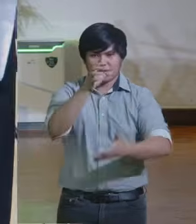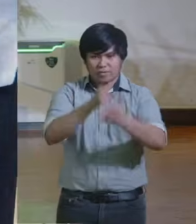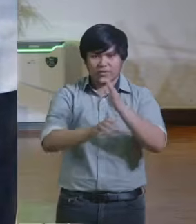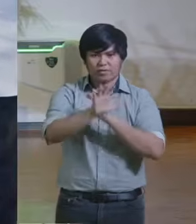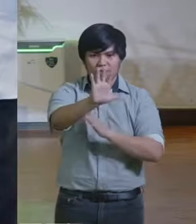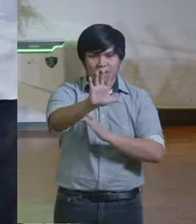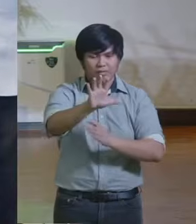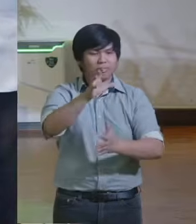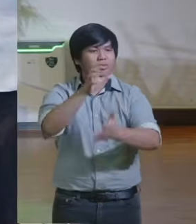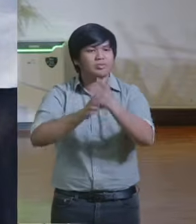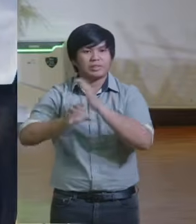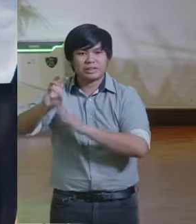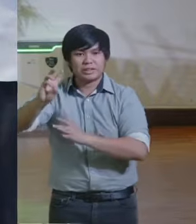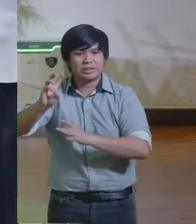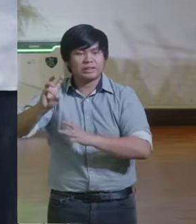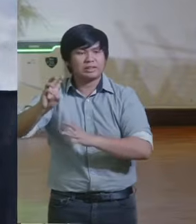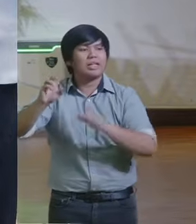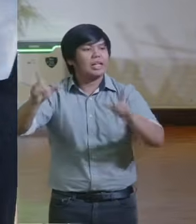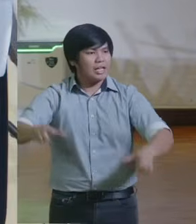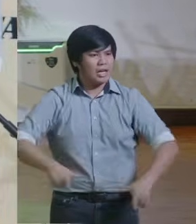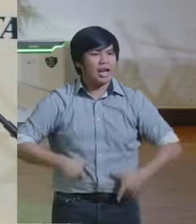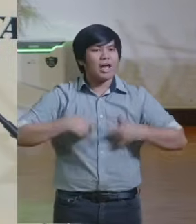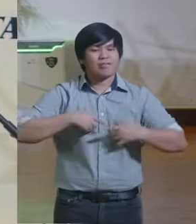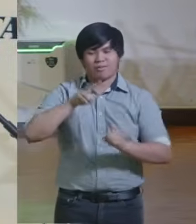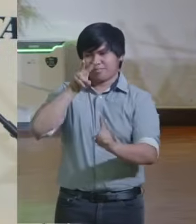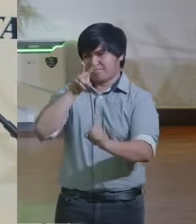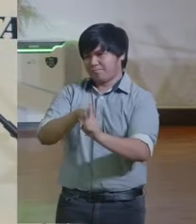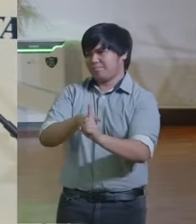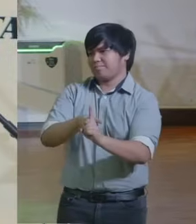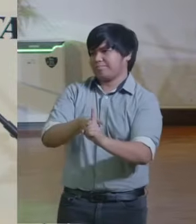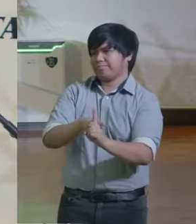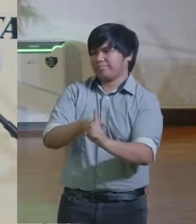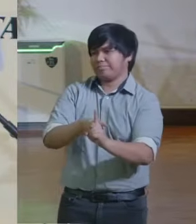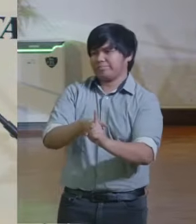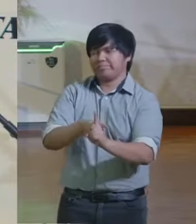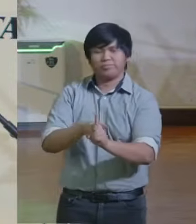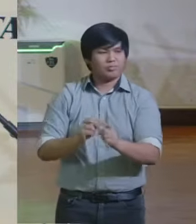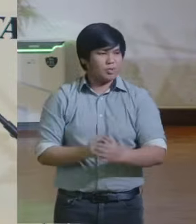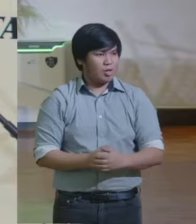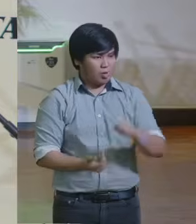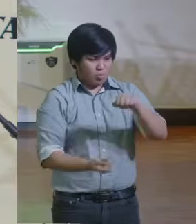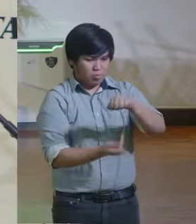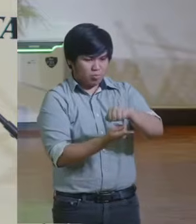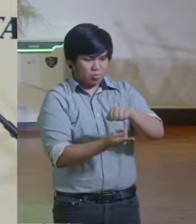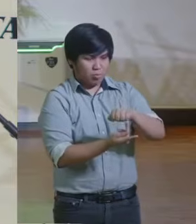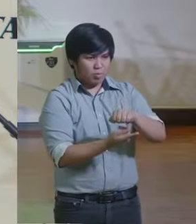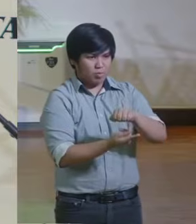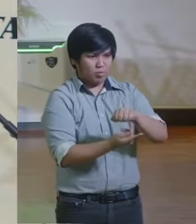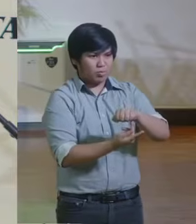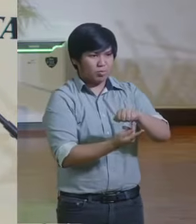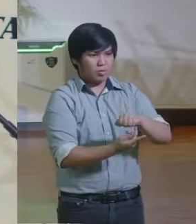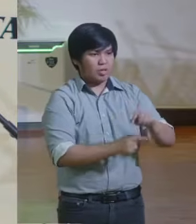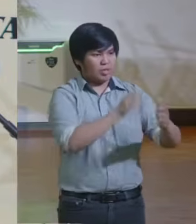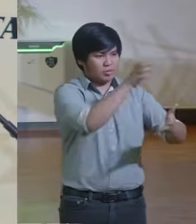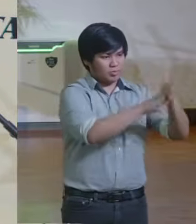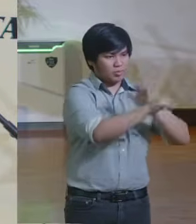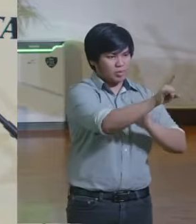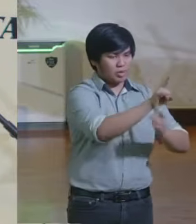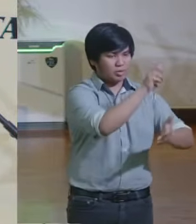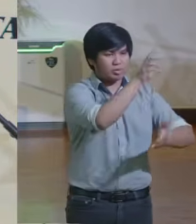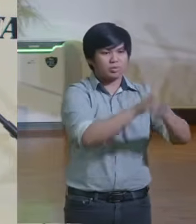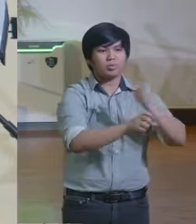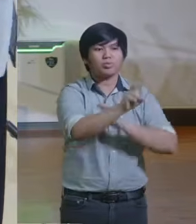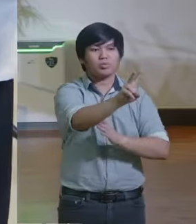is practical. Personal, dahil ibinigay ni Pablo ang kanyang testimonyo bilang pagtanggol ng kanyang